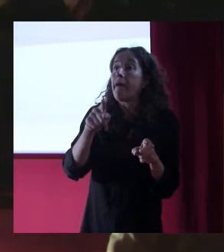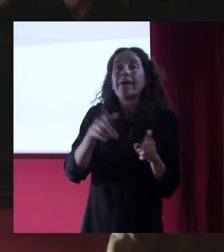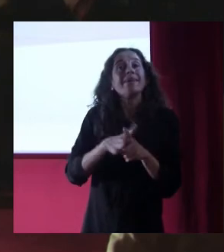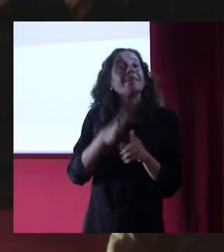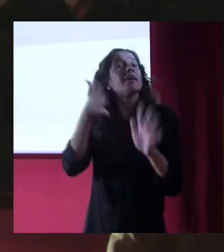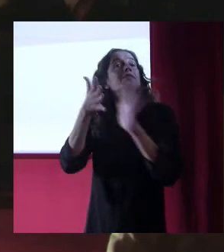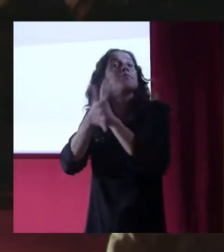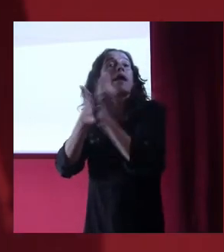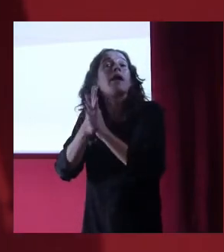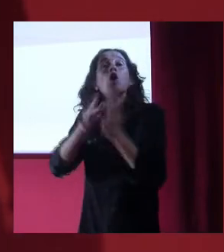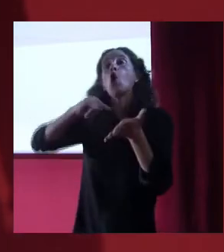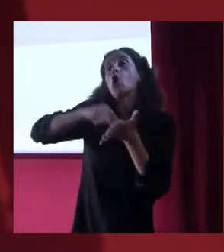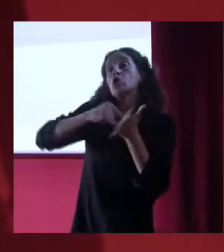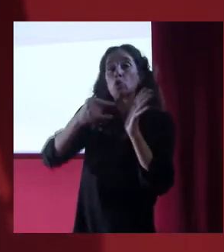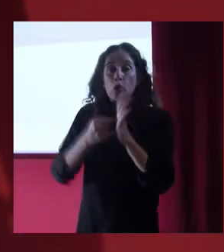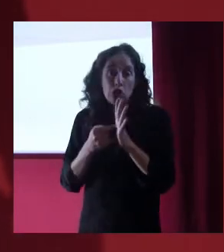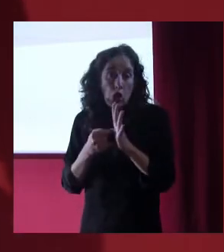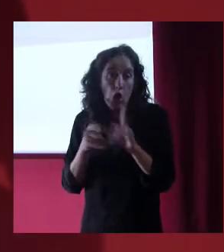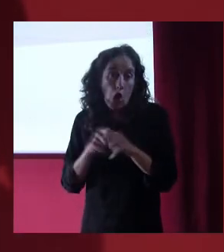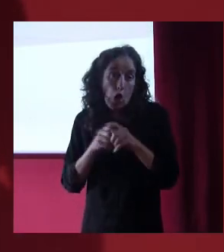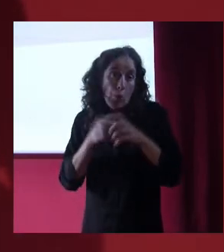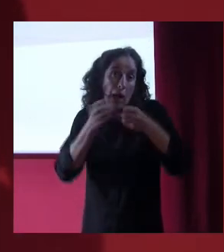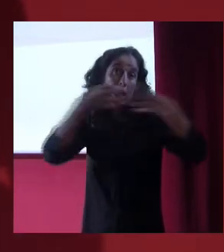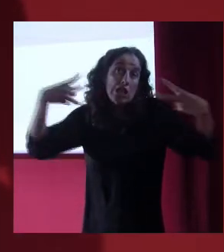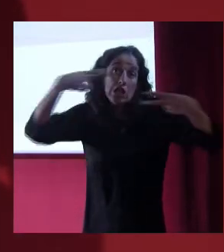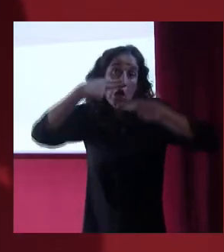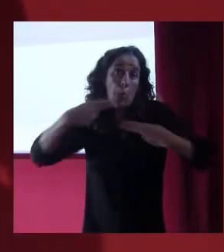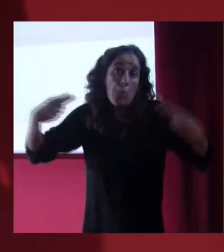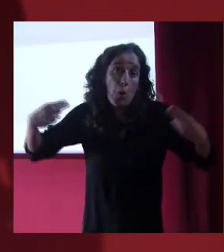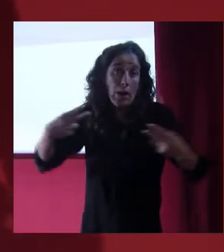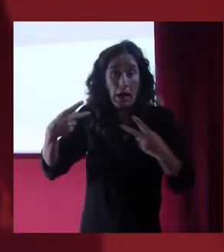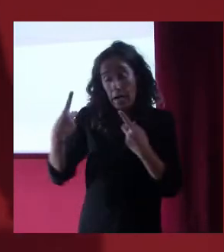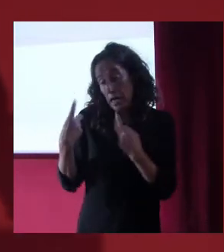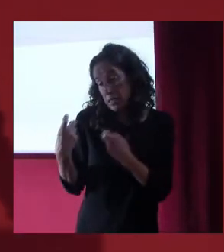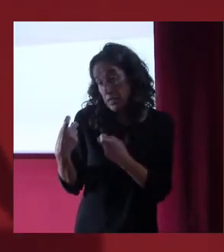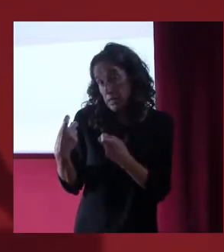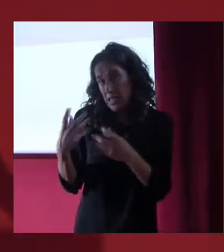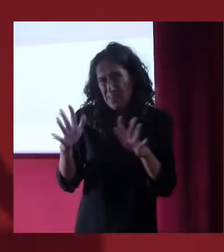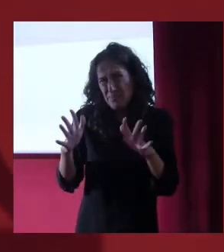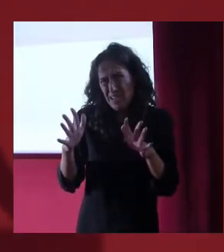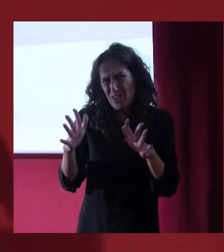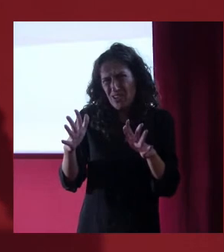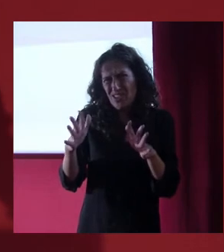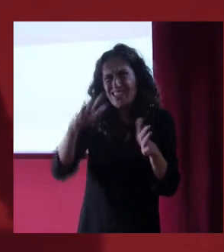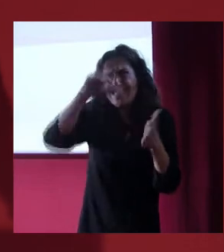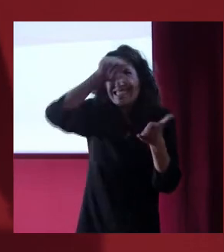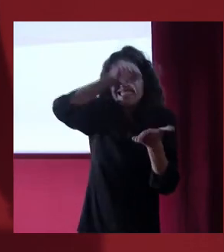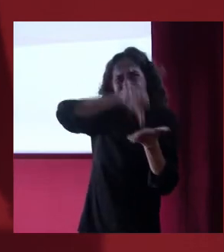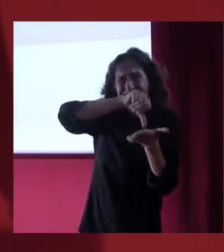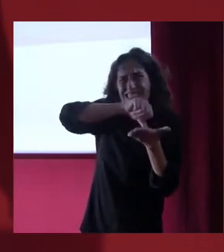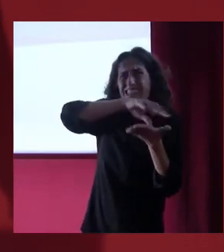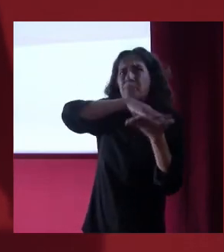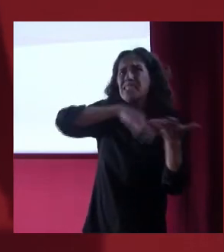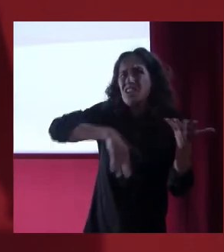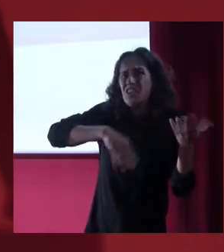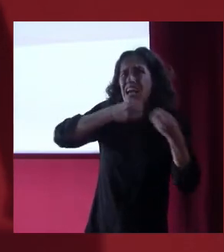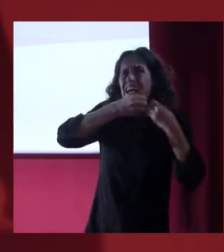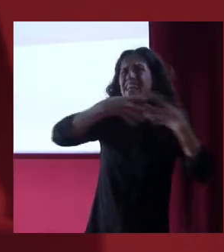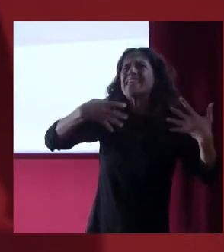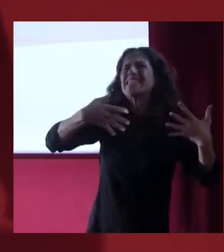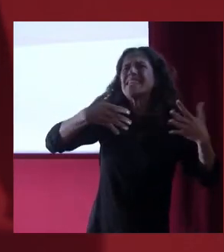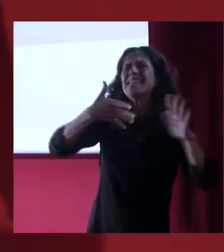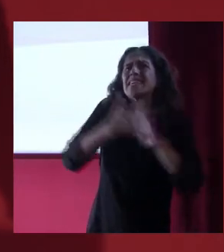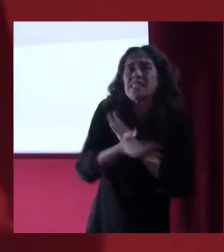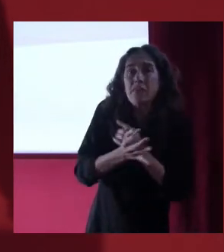la solució és, com no, una energètica pública. Però què és en realitat Barcelona Energia? Barcelona Energia